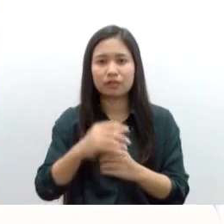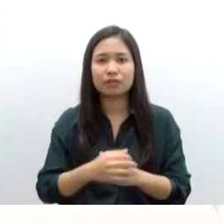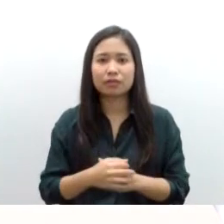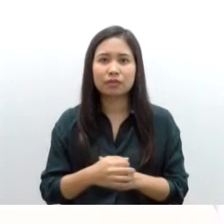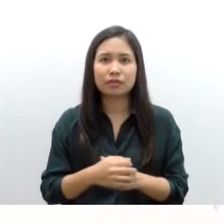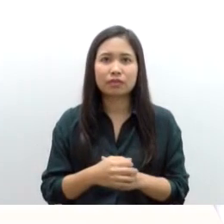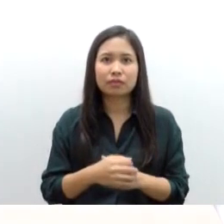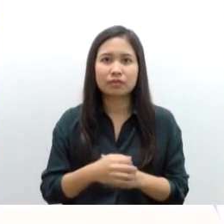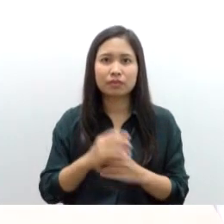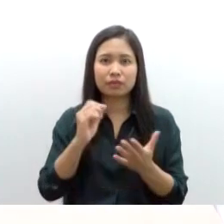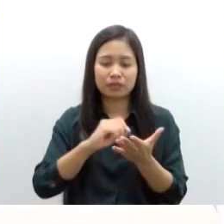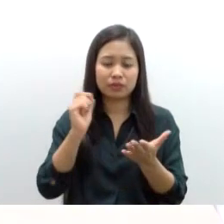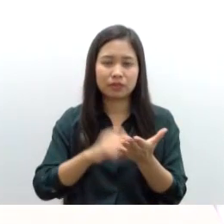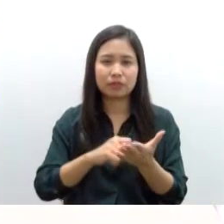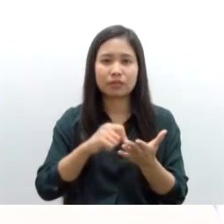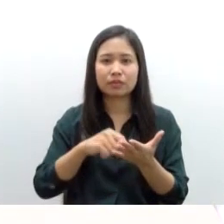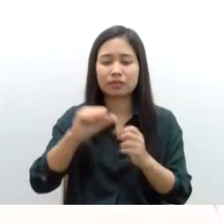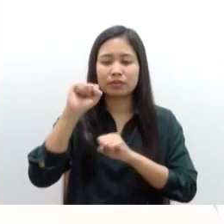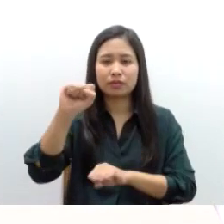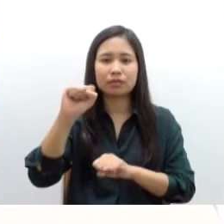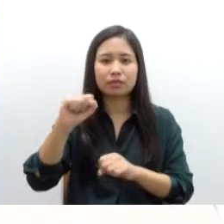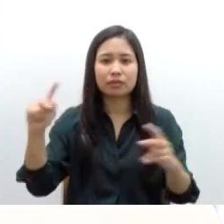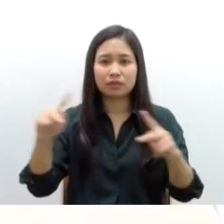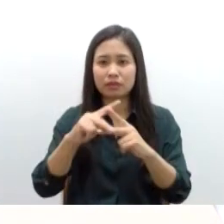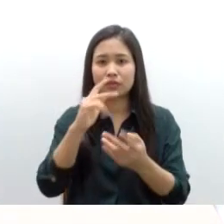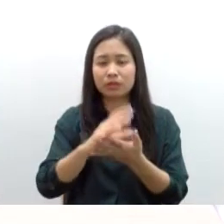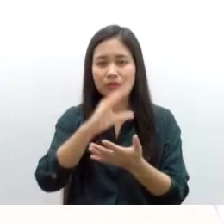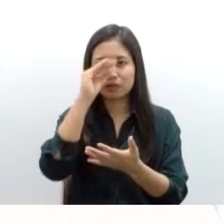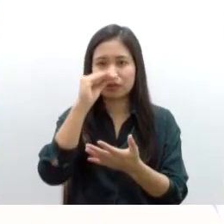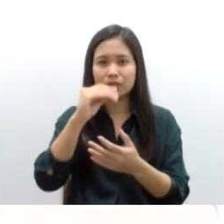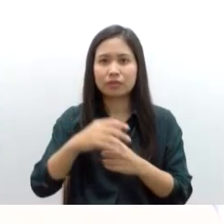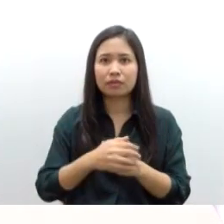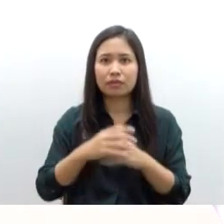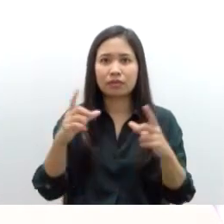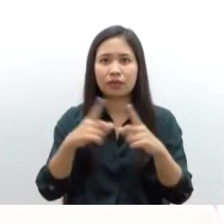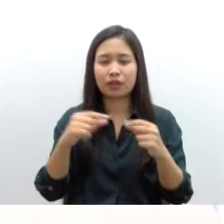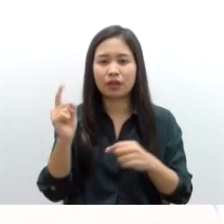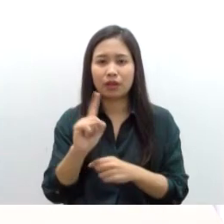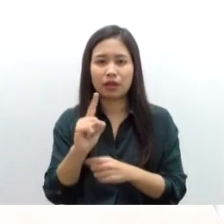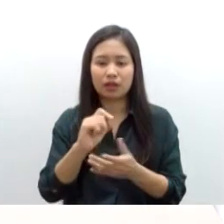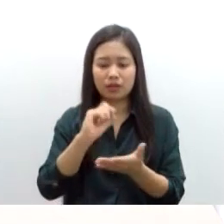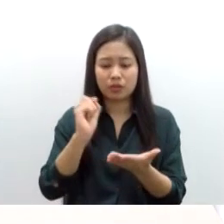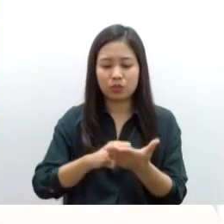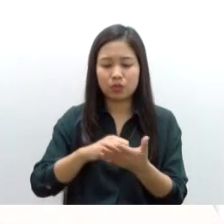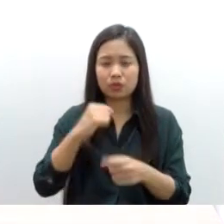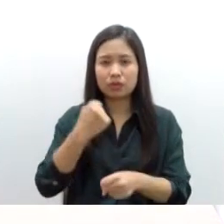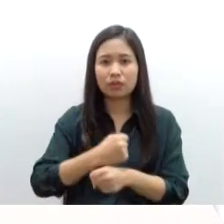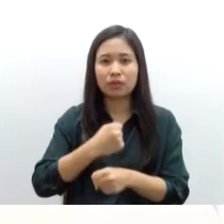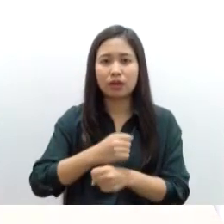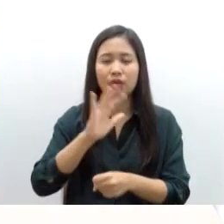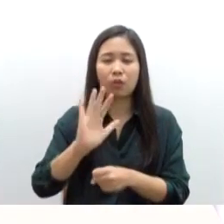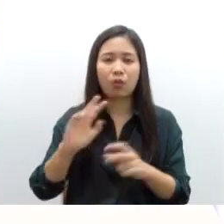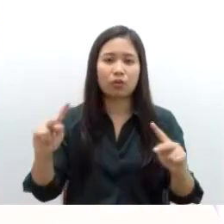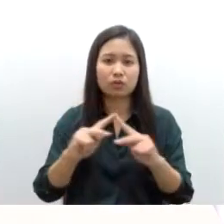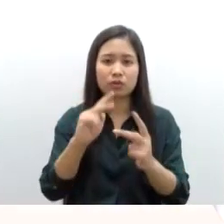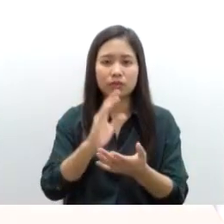ลงนามในประกาศกระทรวงศึกษาธิการเรื่องการปรับลดเวลาและวันทำงานของกระทรวงศึกษาธิการ